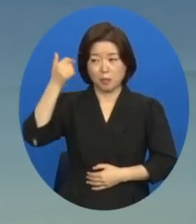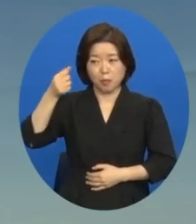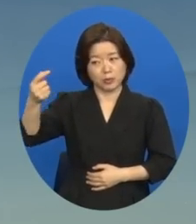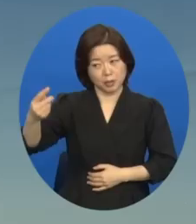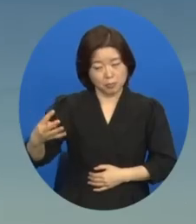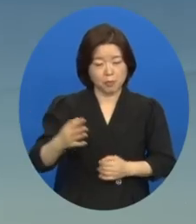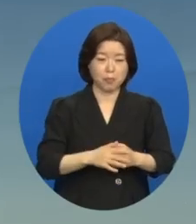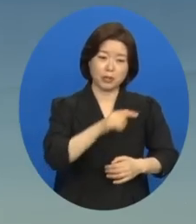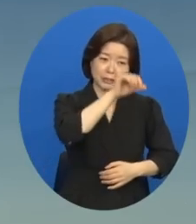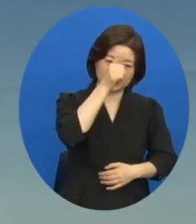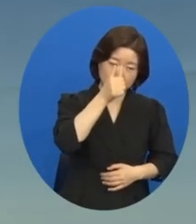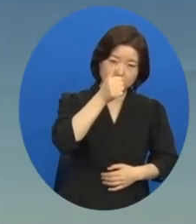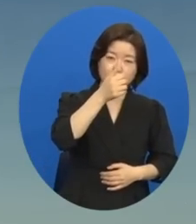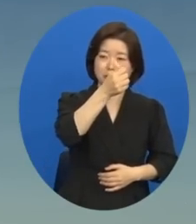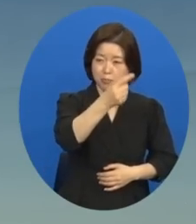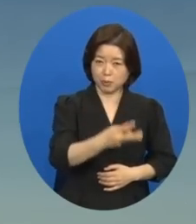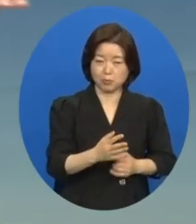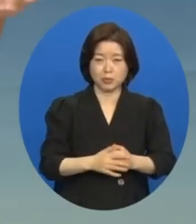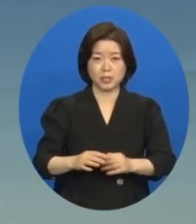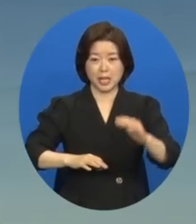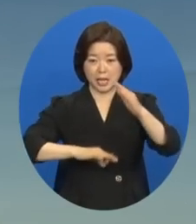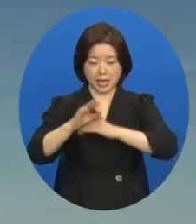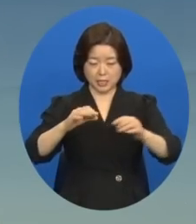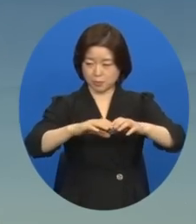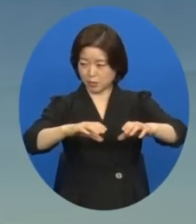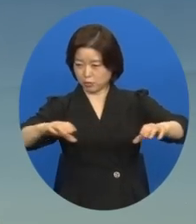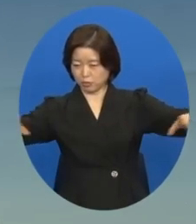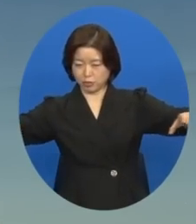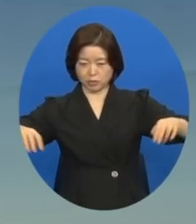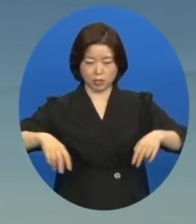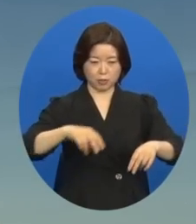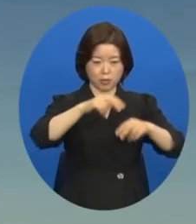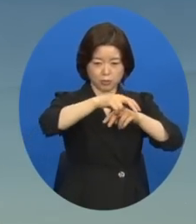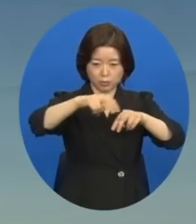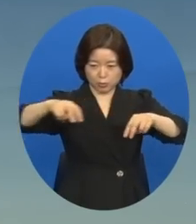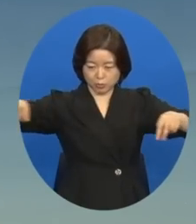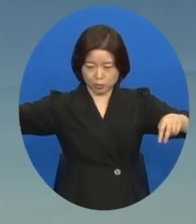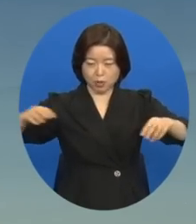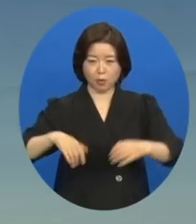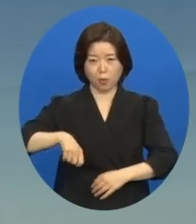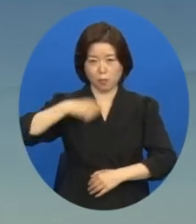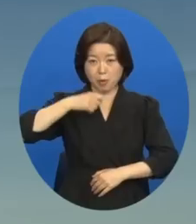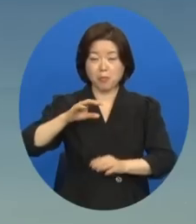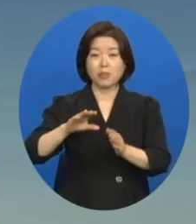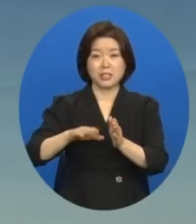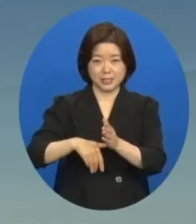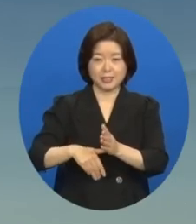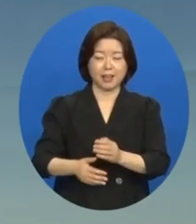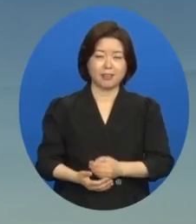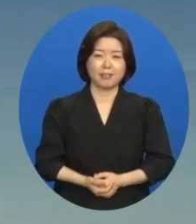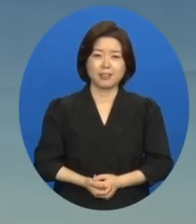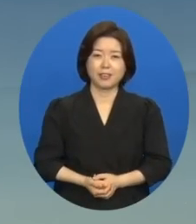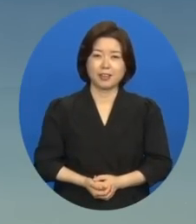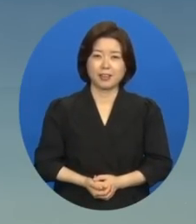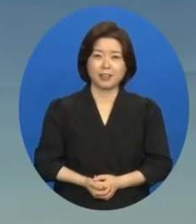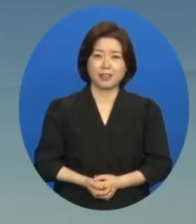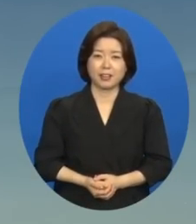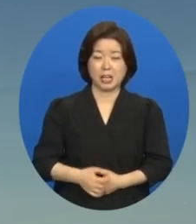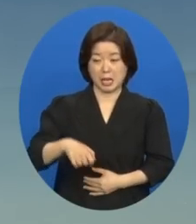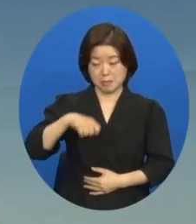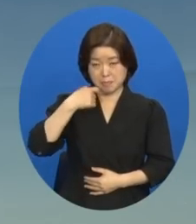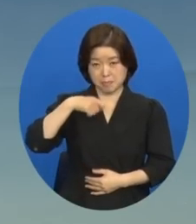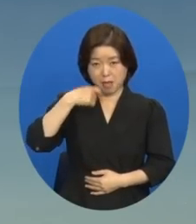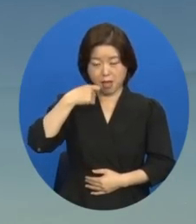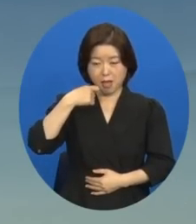장로님들 몇 분이 함께 아침에 이렇게 긴 테이블에 마주 앉아서 식사하는 자리였어요. 그래서